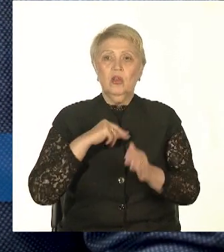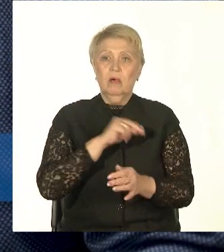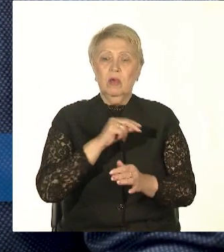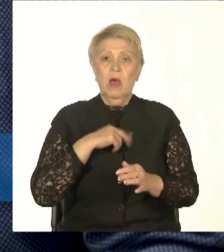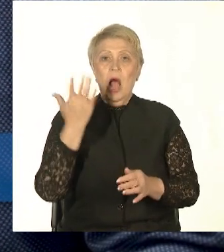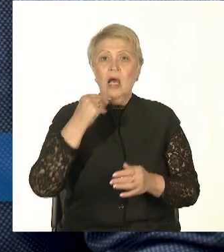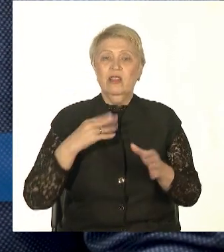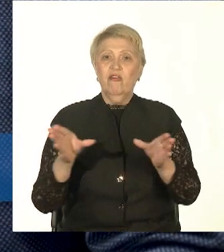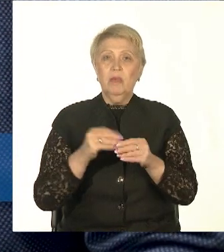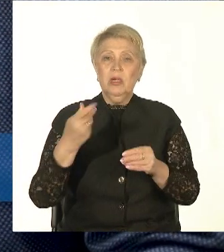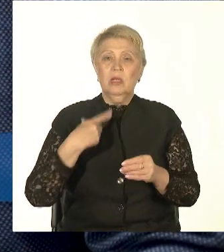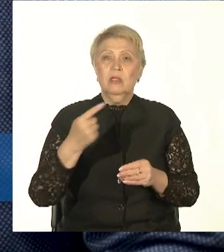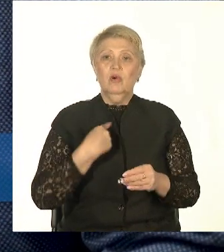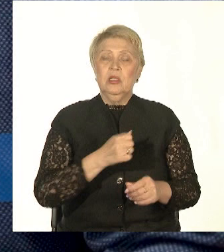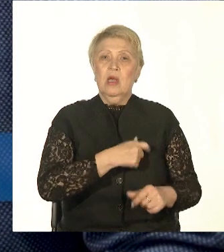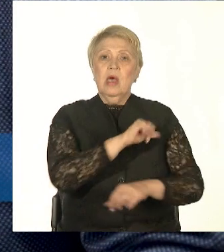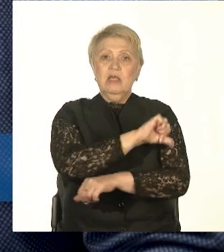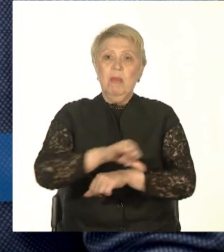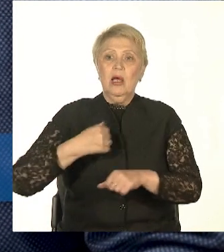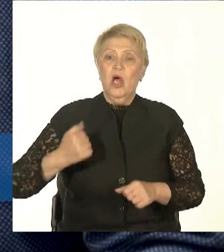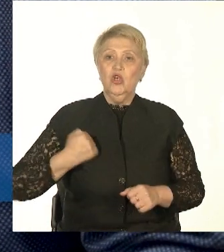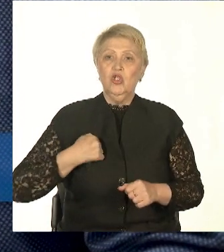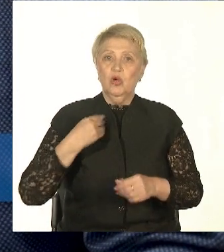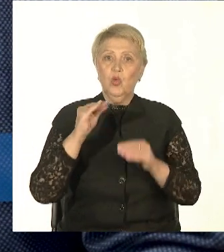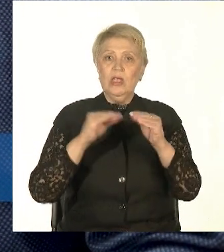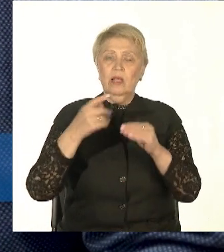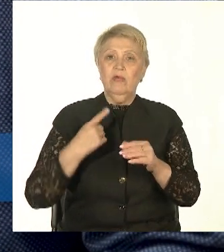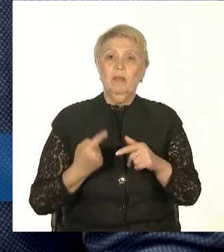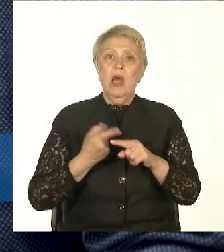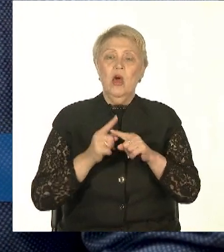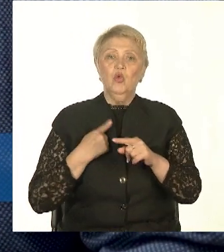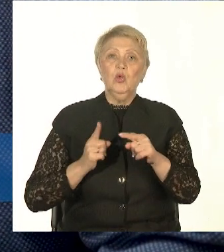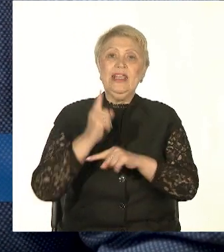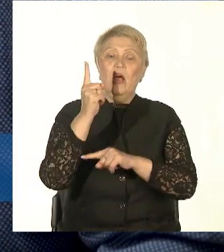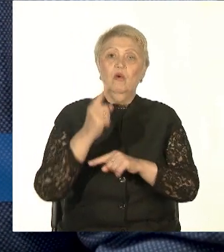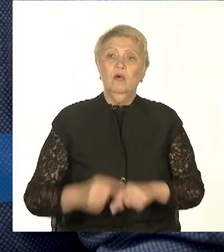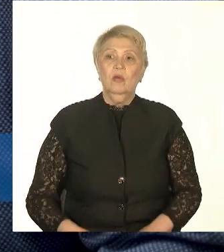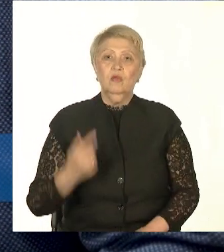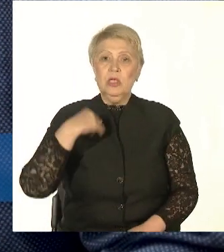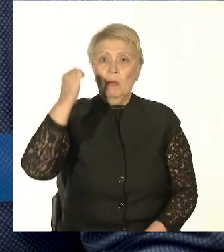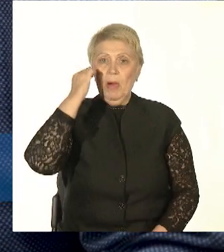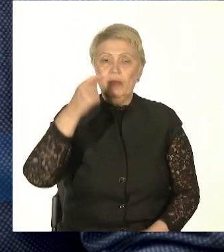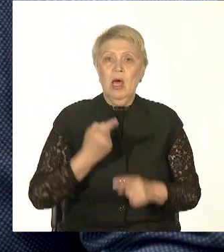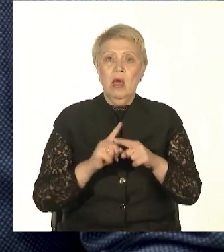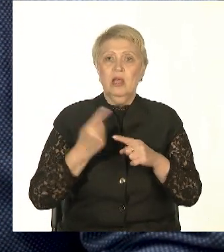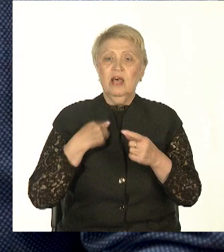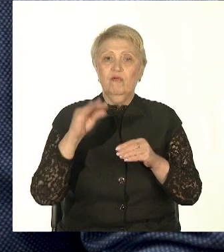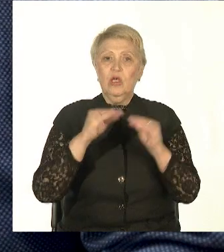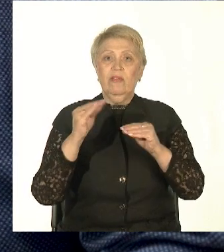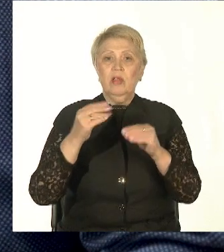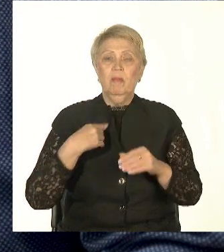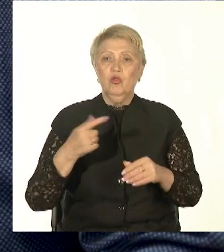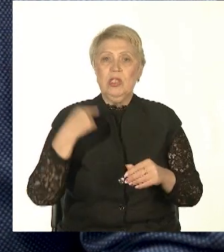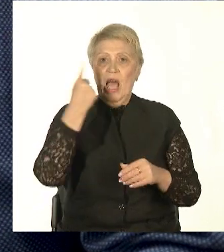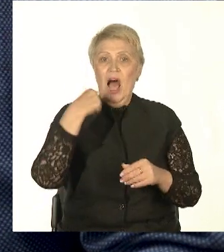пограничниками делали стелу, устанавливали. То есть вот с тех пор там уже и получилось мне ее приложить. То есть тогда это в составе, в общем-то, авторского